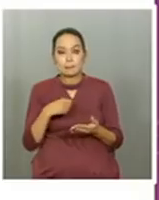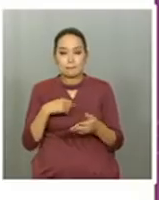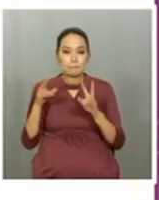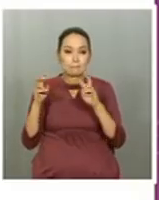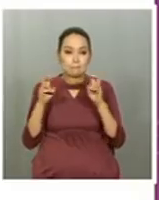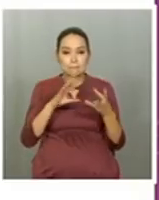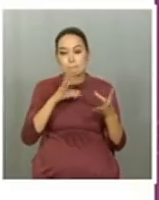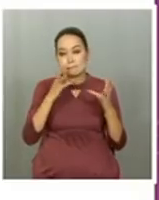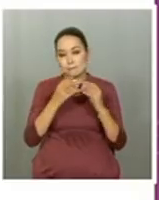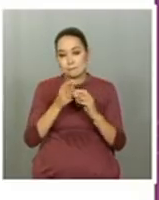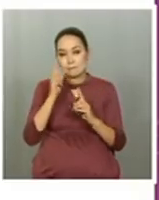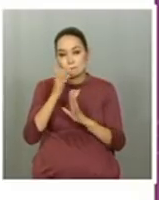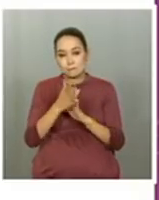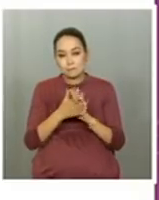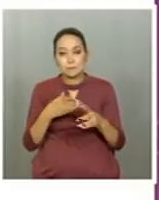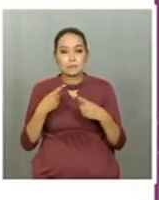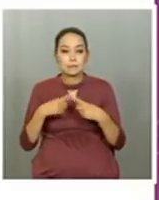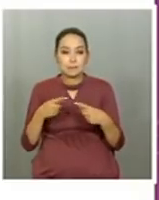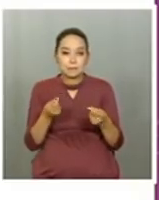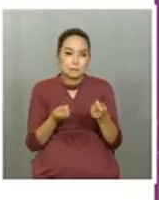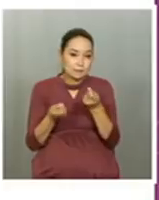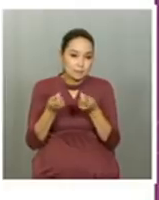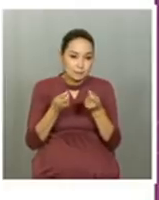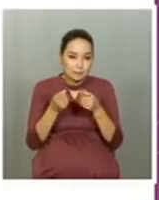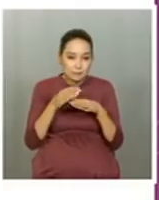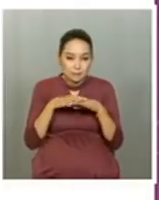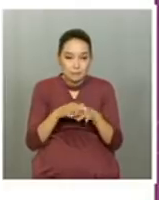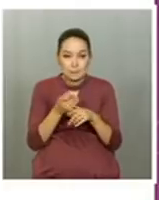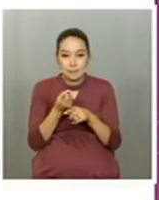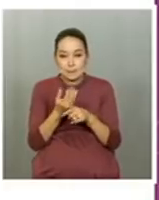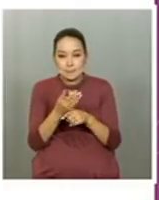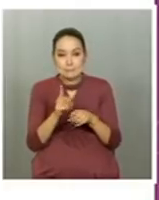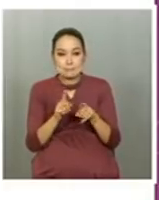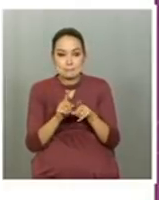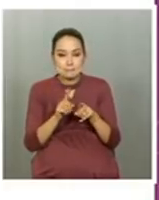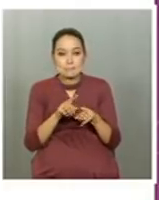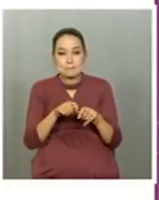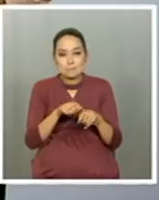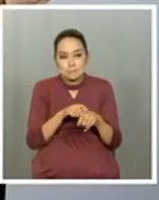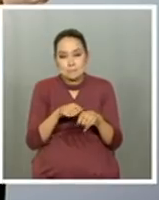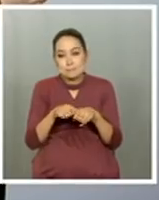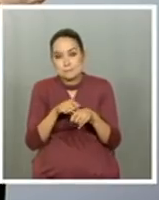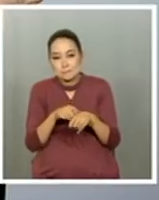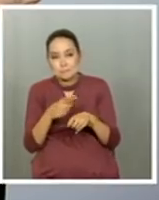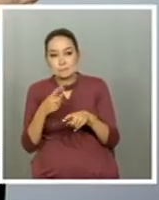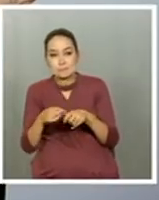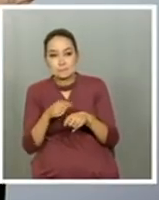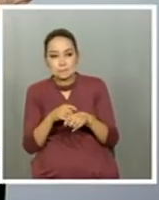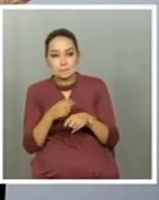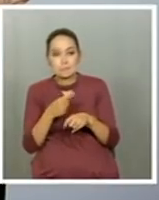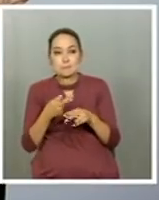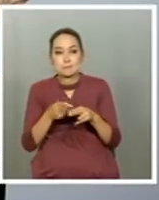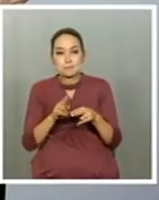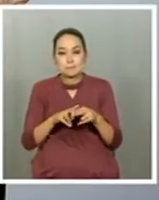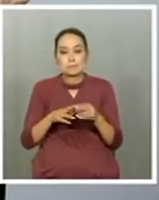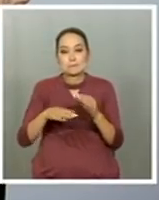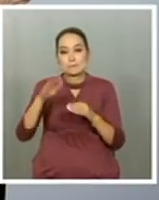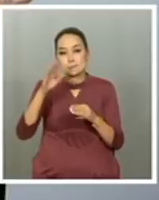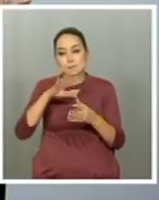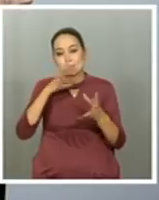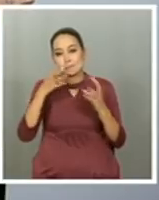отырып, кейбір ұсақ жасушалар, олар 1 микрометрден 100-ге дейін жететін болса, кейбіреулері одан да көп